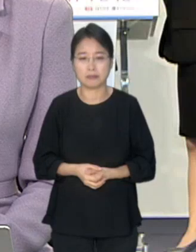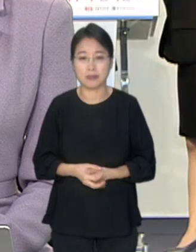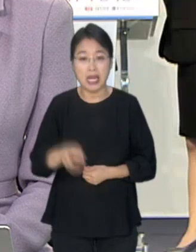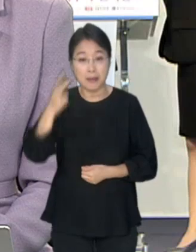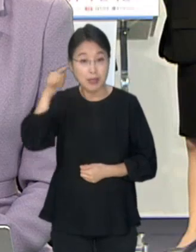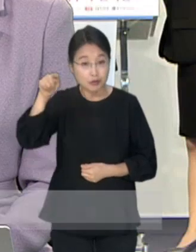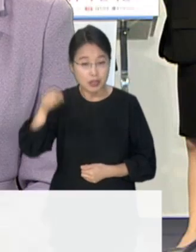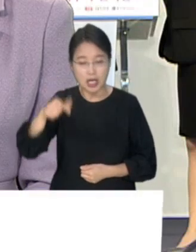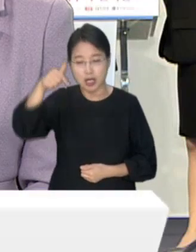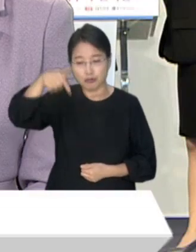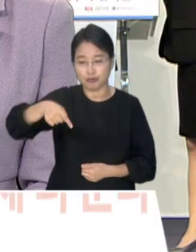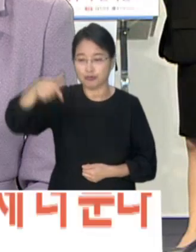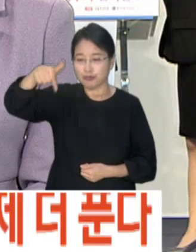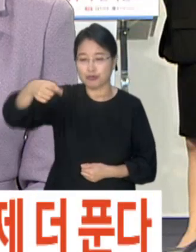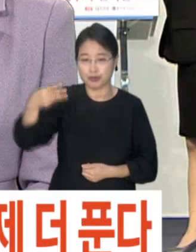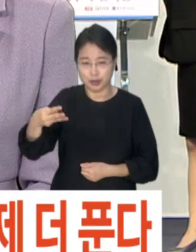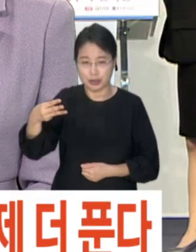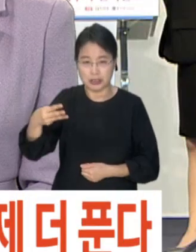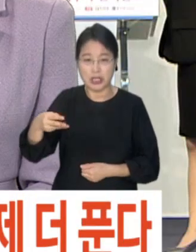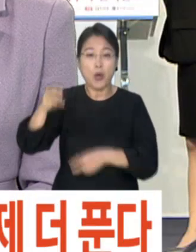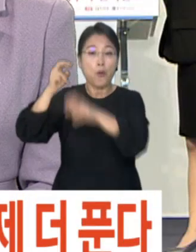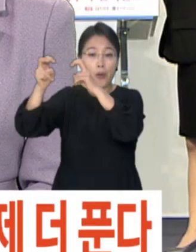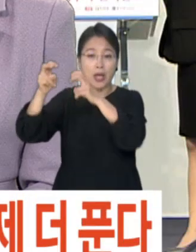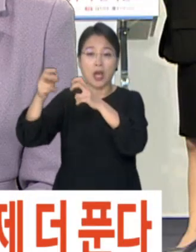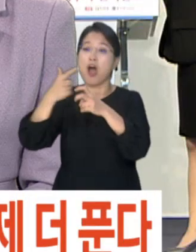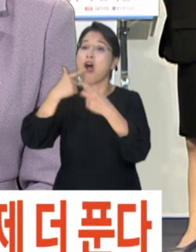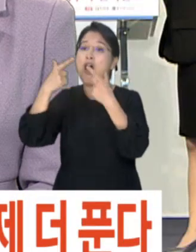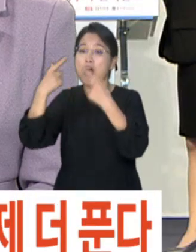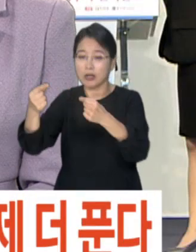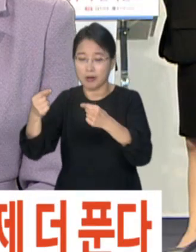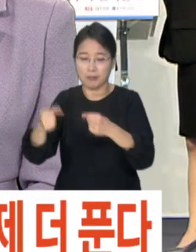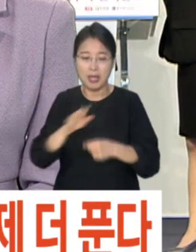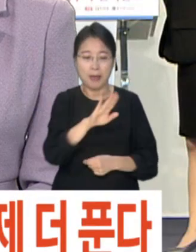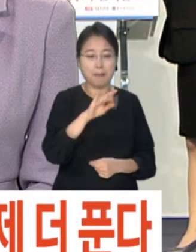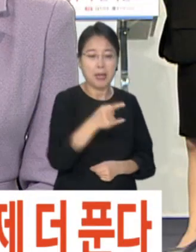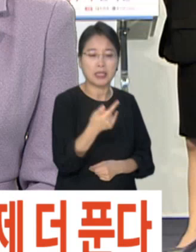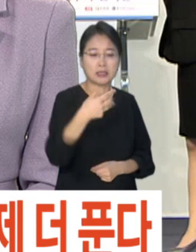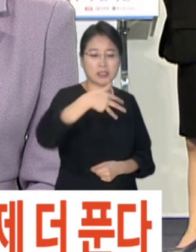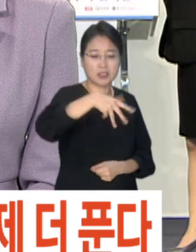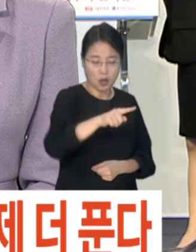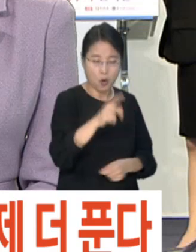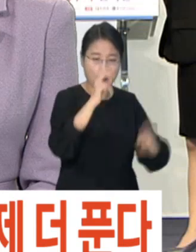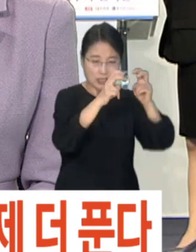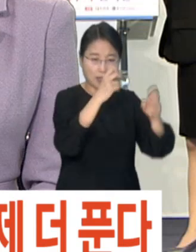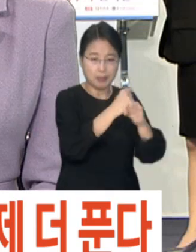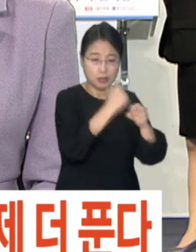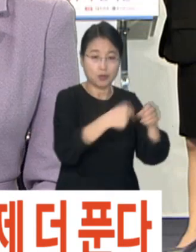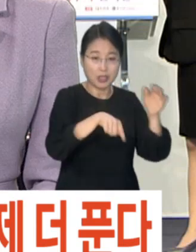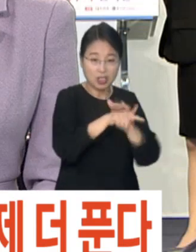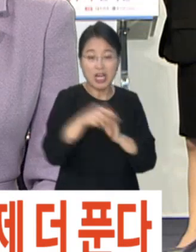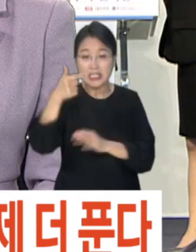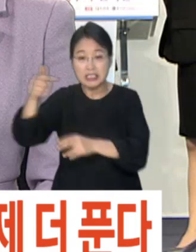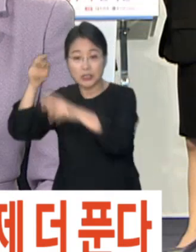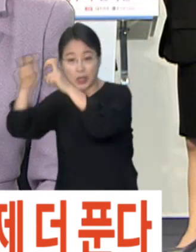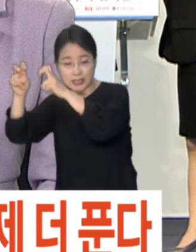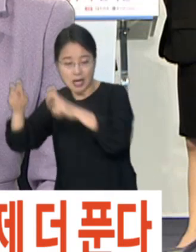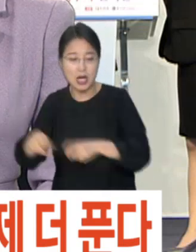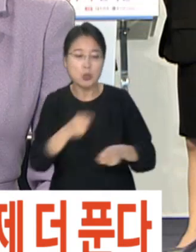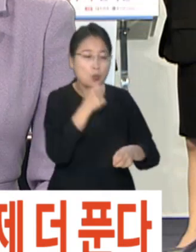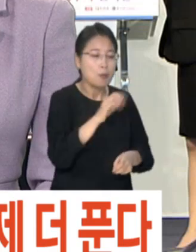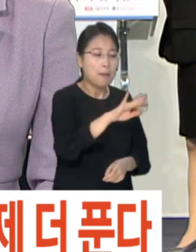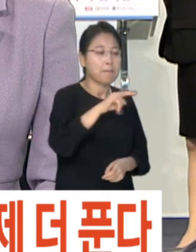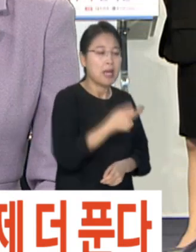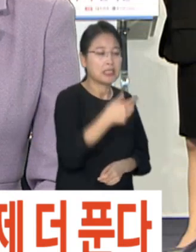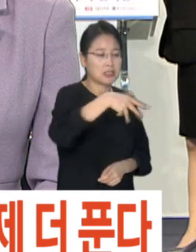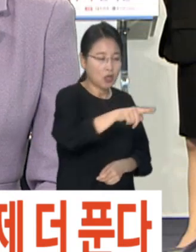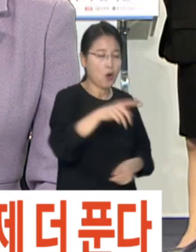네, 미국의 구글 벤처스처럼 대규모 투자 회사를 만들기 위해 정부가 지주회사 체제 대기업이 기업형 벤처 캐피탈을 거느릴